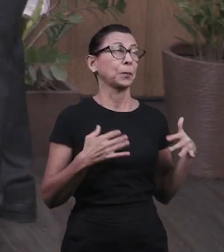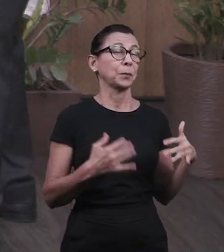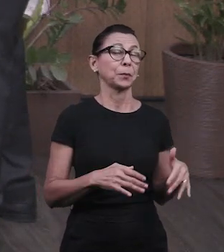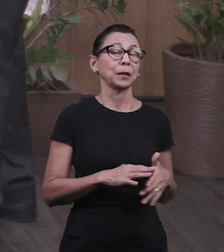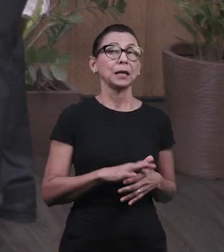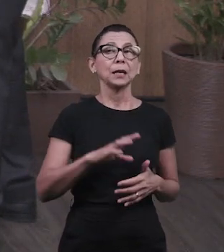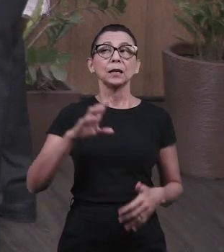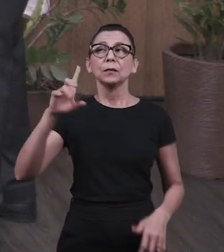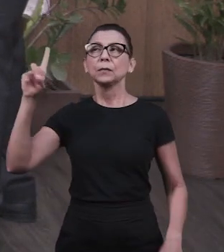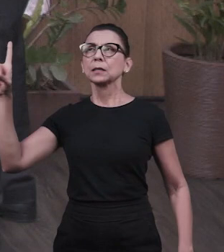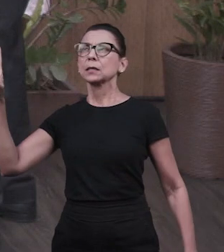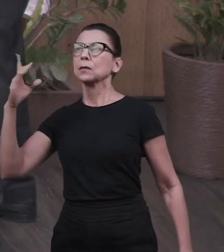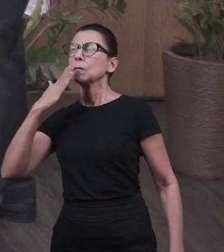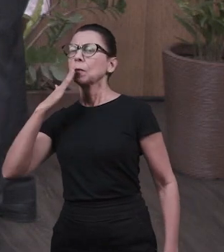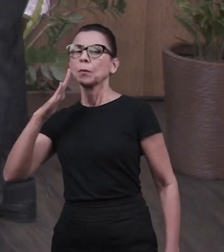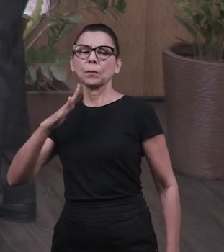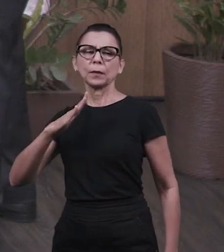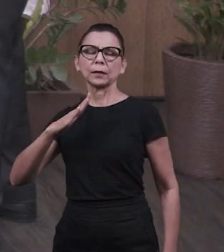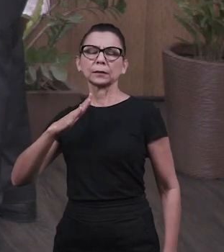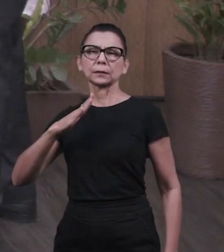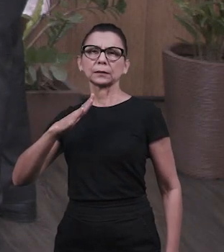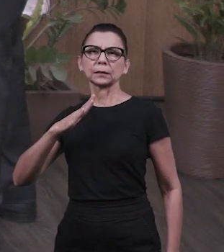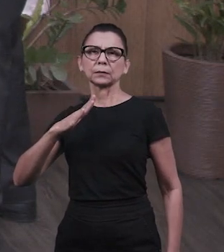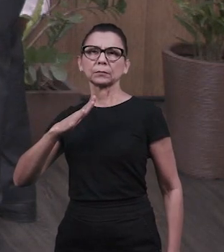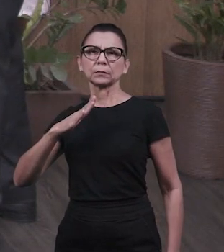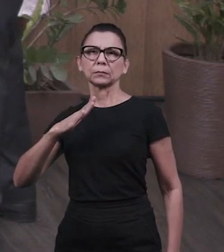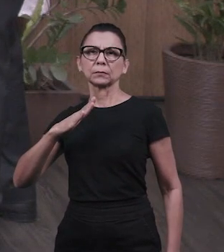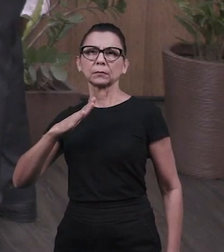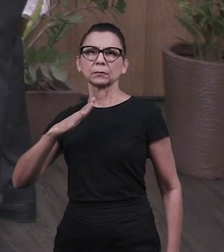Египте, и Бог воздвиг Моисея, чтобы он был